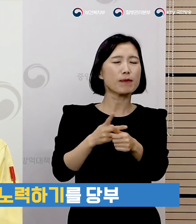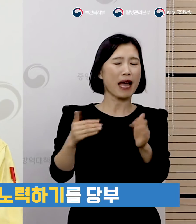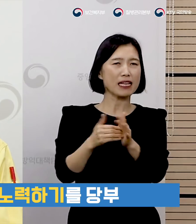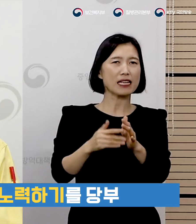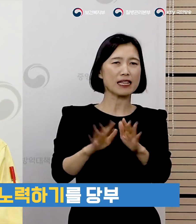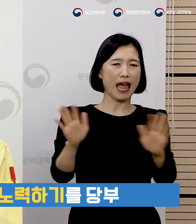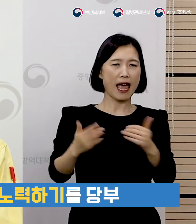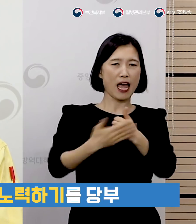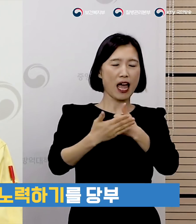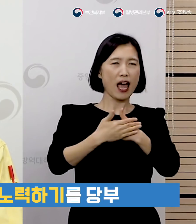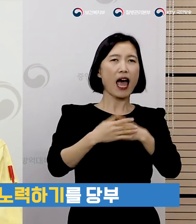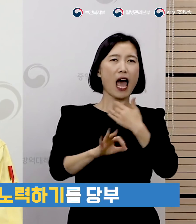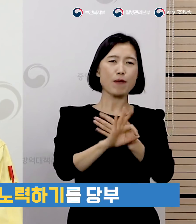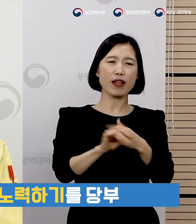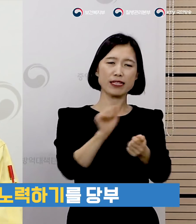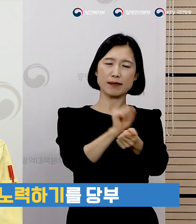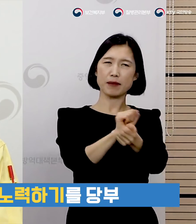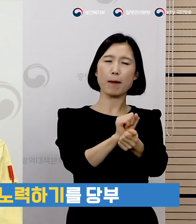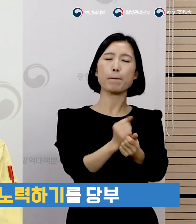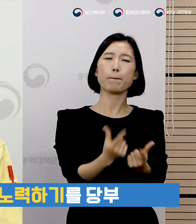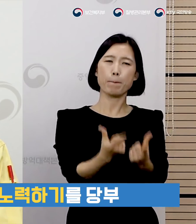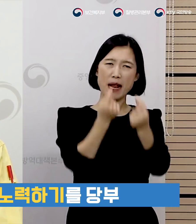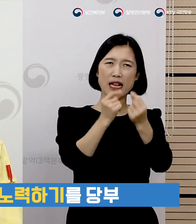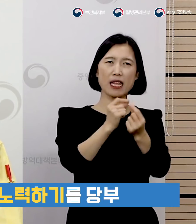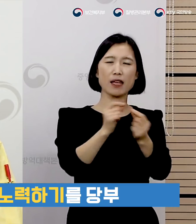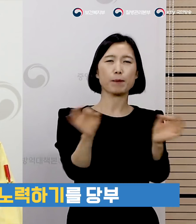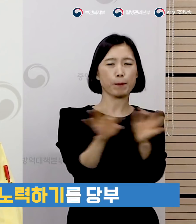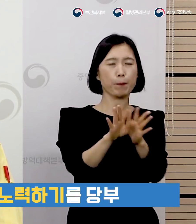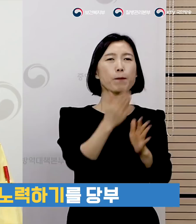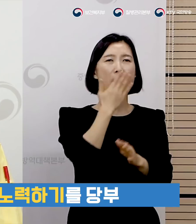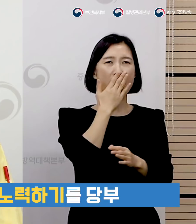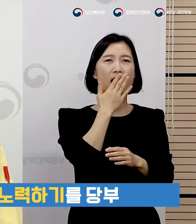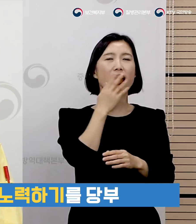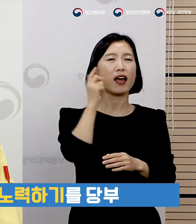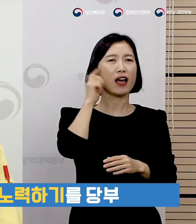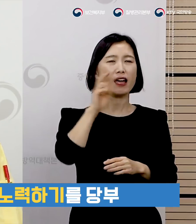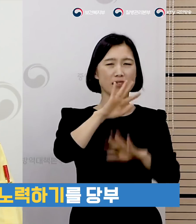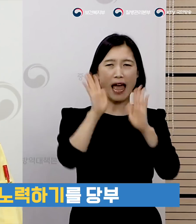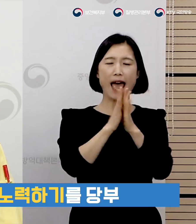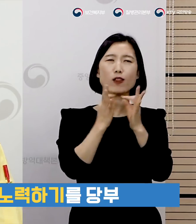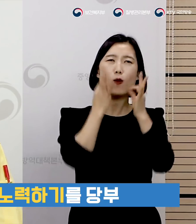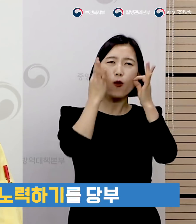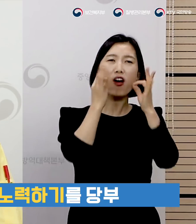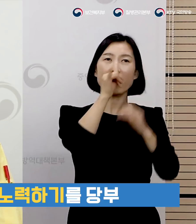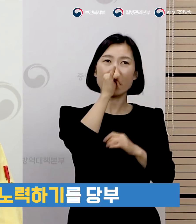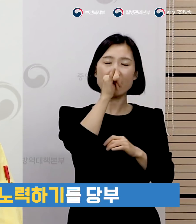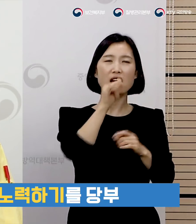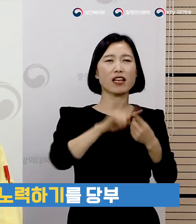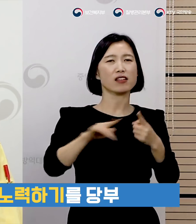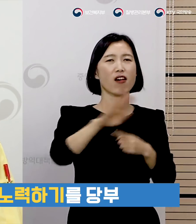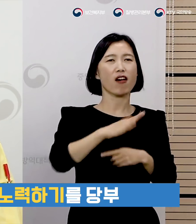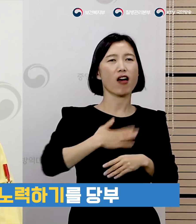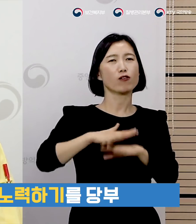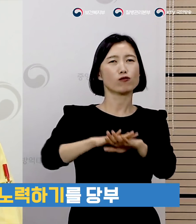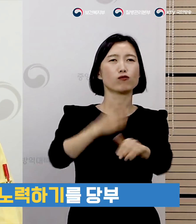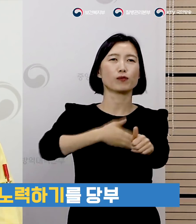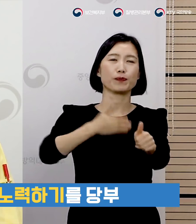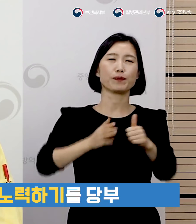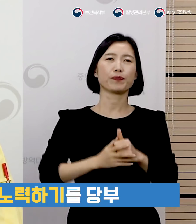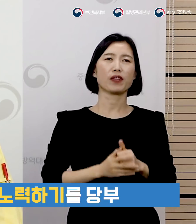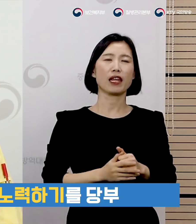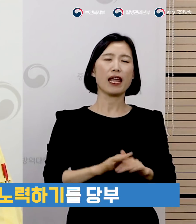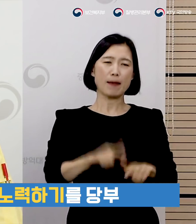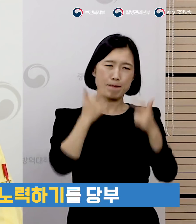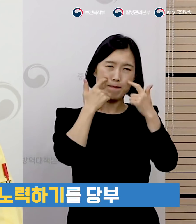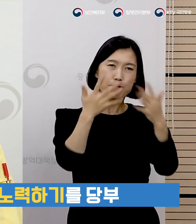안에 마무리할 수 있도록 최선을 다하고 있다는 점을 다시 한번 명심해 주시기 바랍니다.